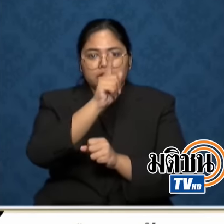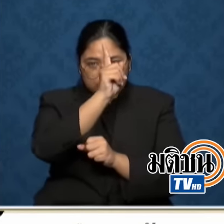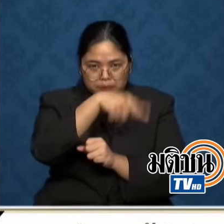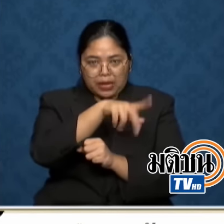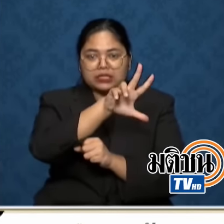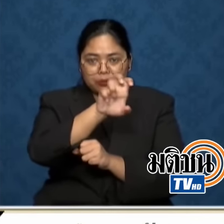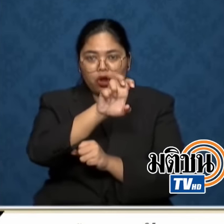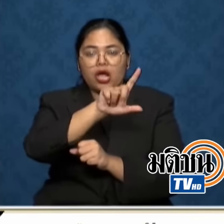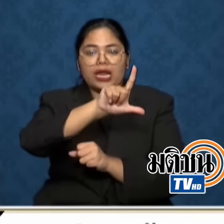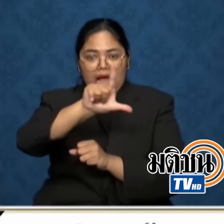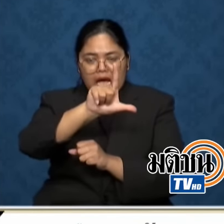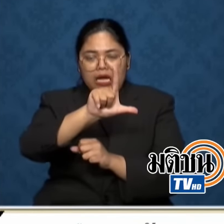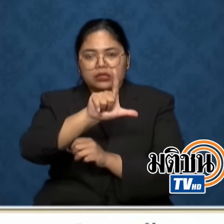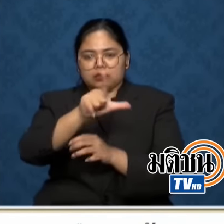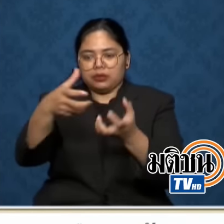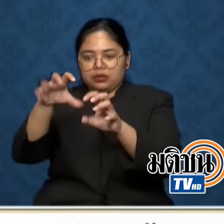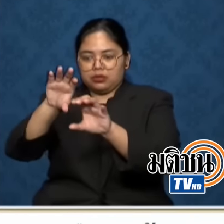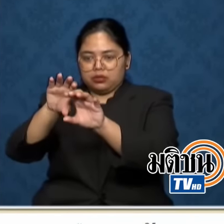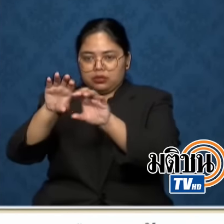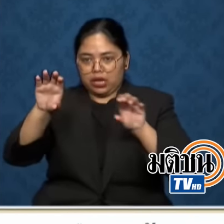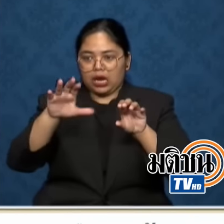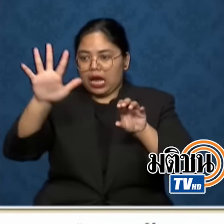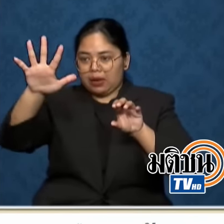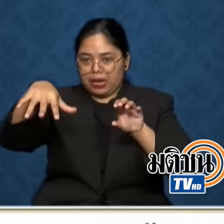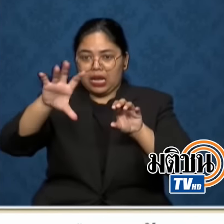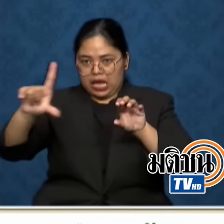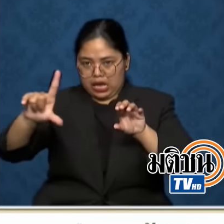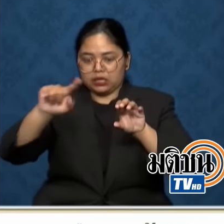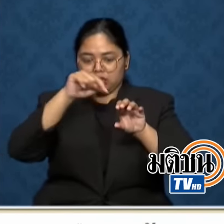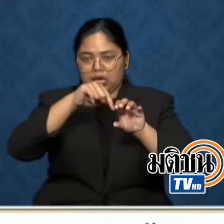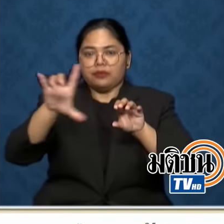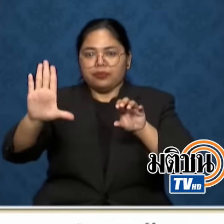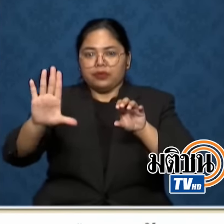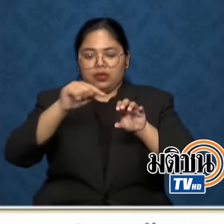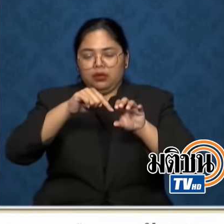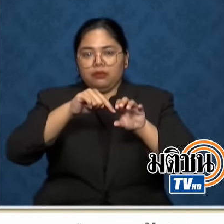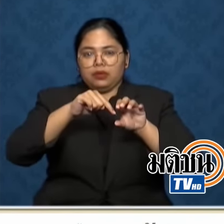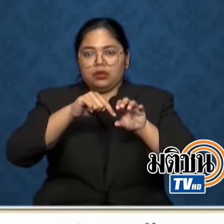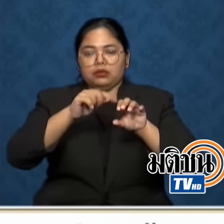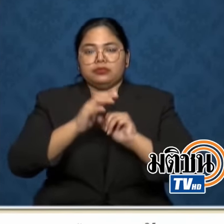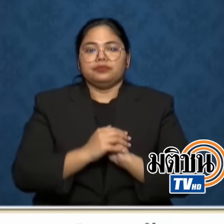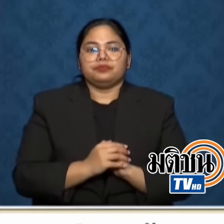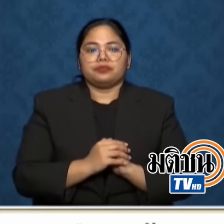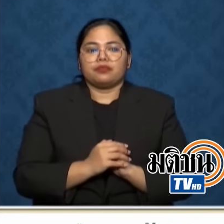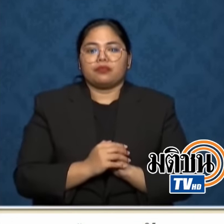1,300 ล้านบาทจาก 5,000 ล้านซึ่งถือว่าเยอะมากนะครับแล้วเรามาดูนะครับอันต่อมาที่จะเป็นเนี่ยก็คือ